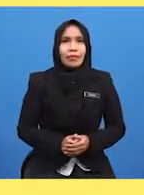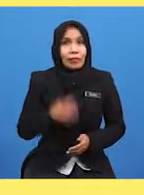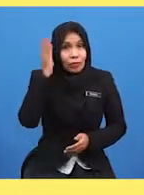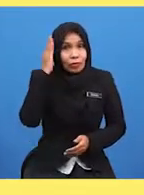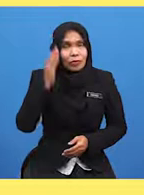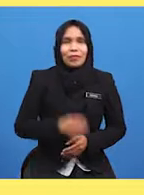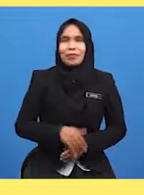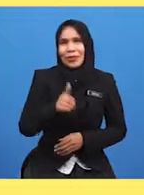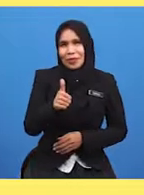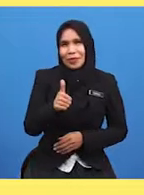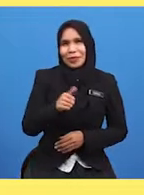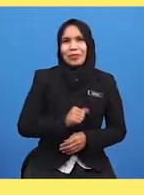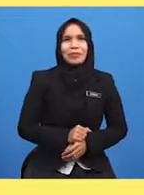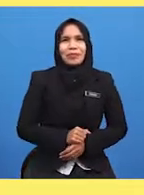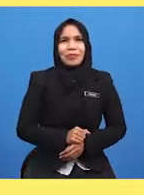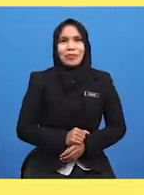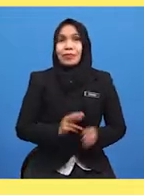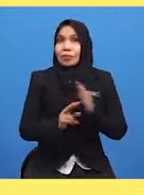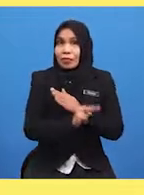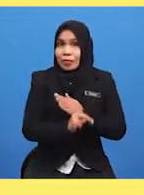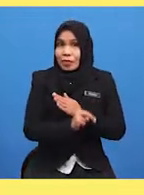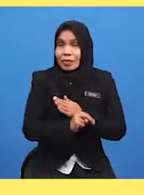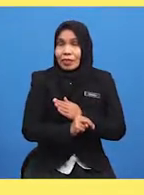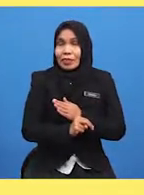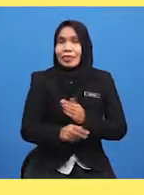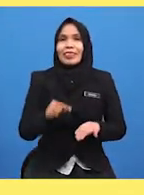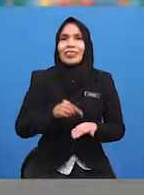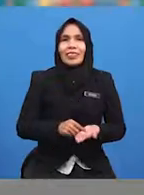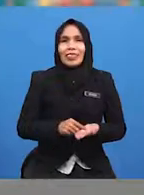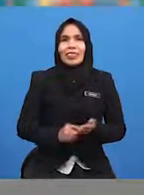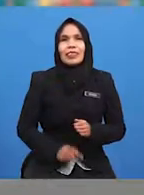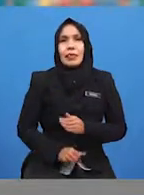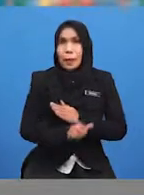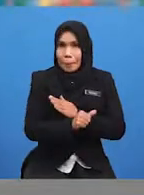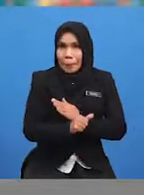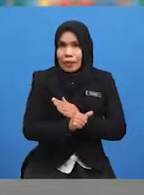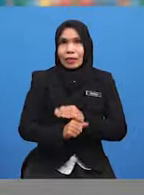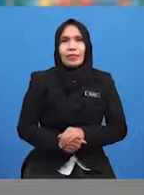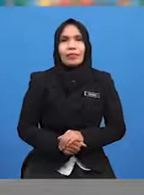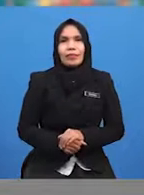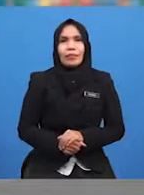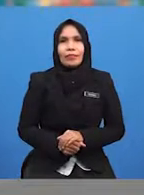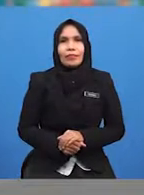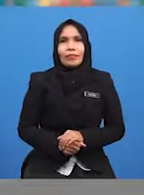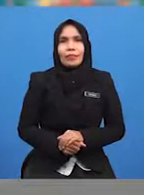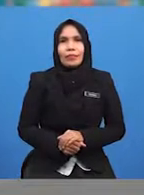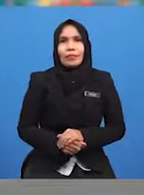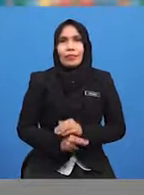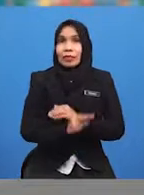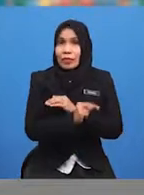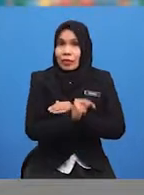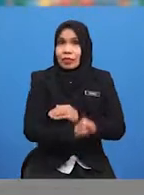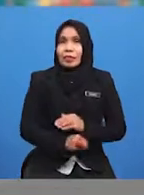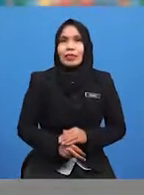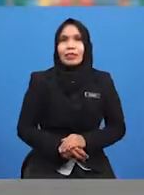tepat sekali negeri ini adalah negeri perak perak ialah Negeri kedua terbesar di Semenanjung